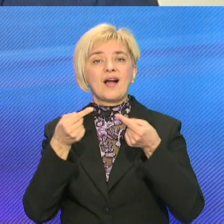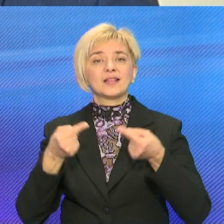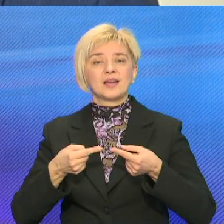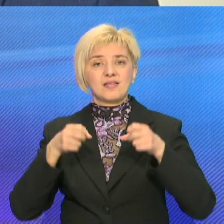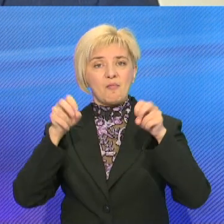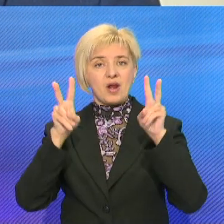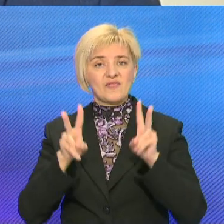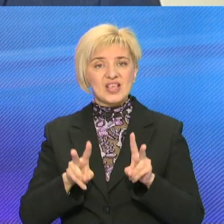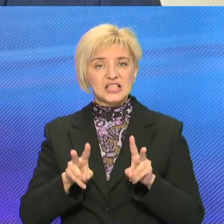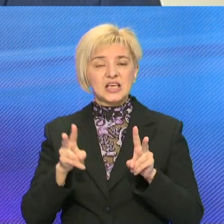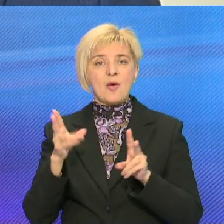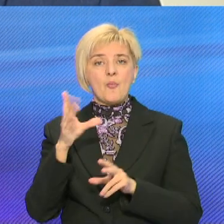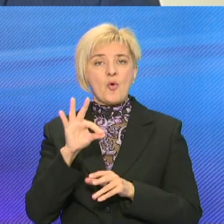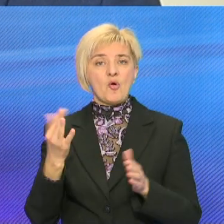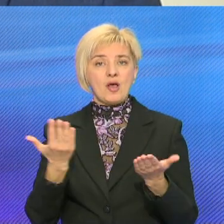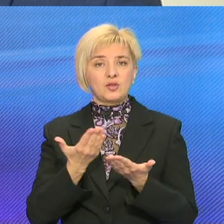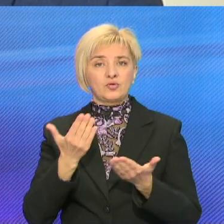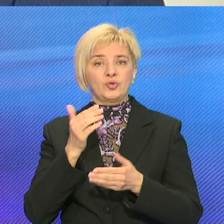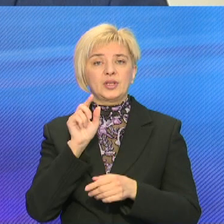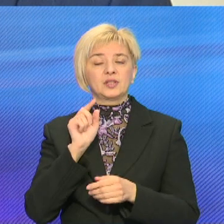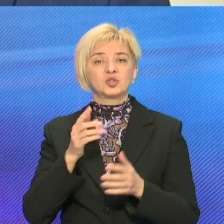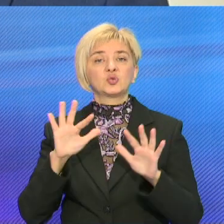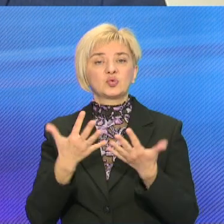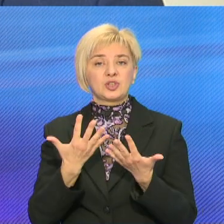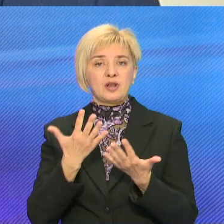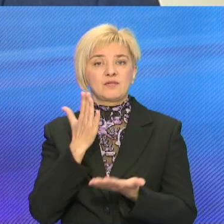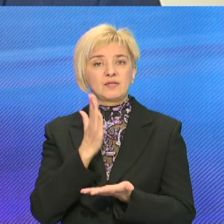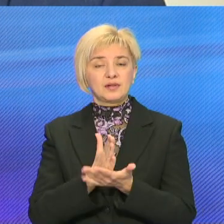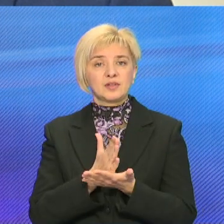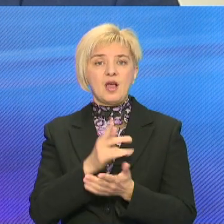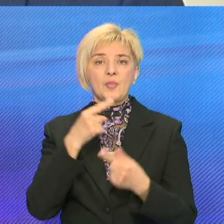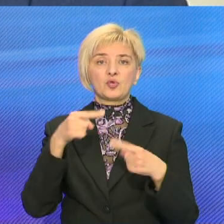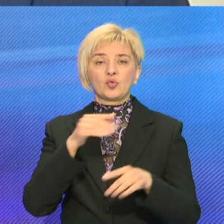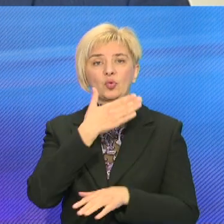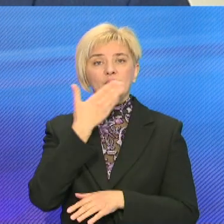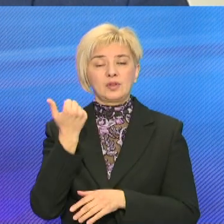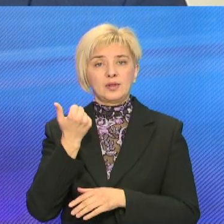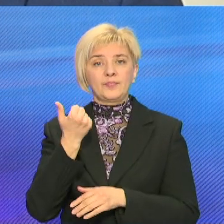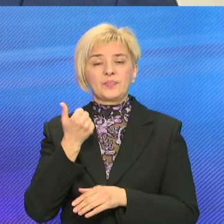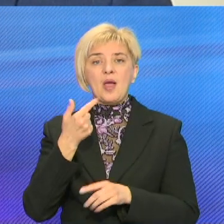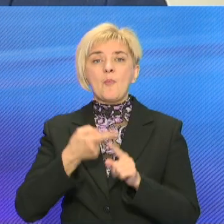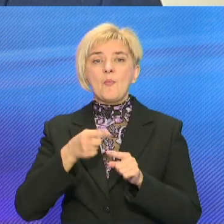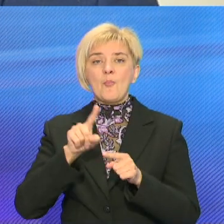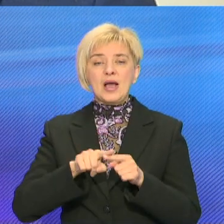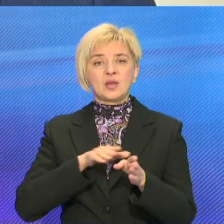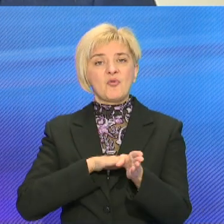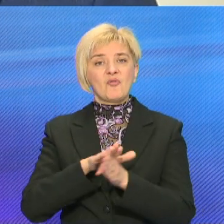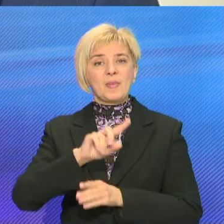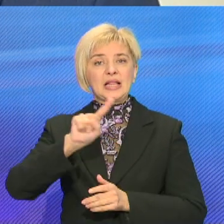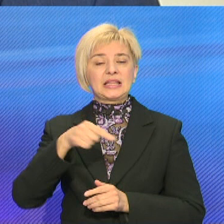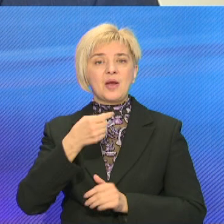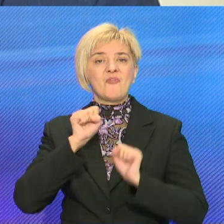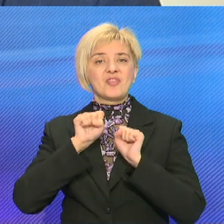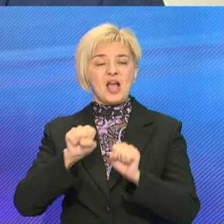профессии, по которой вот именно случаи происходят, а по другой нет. Поэтому выполнять требования охраны труда необходимо